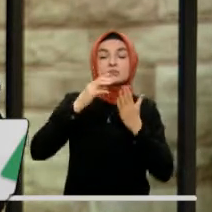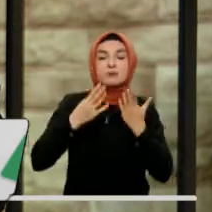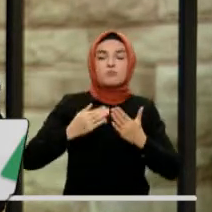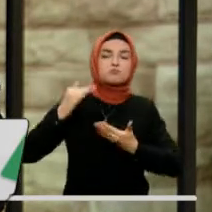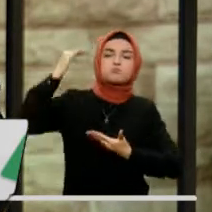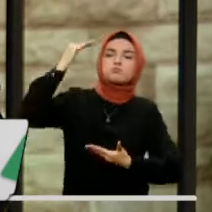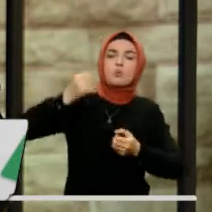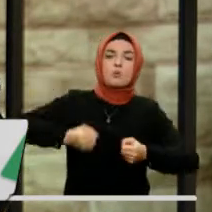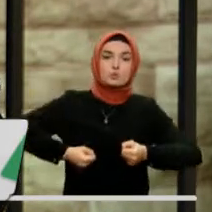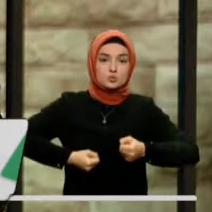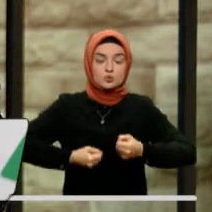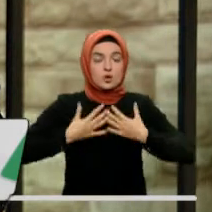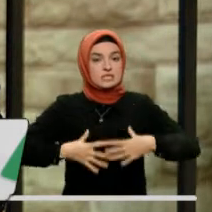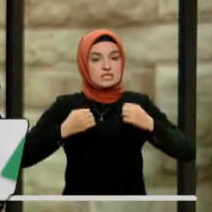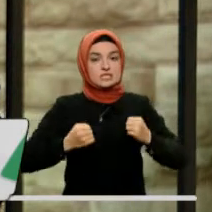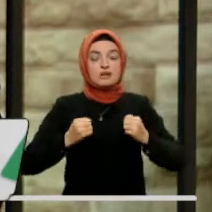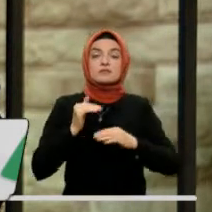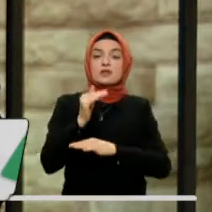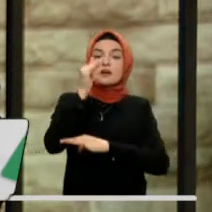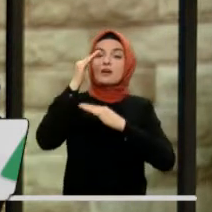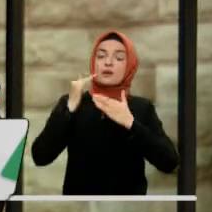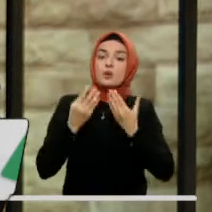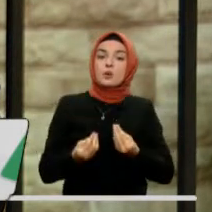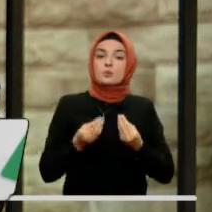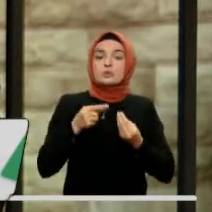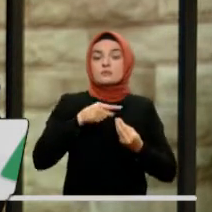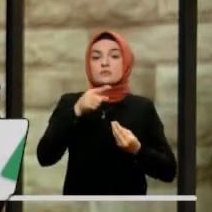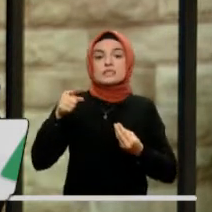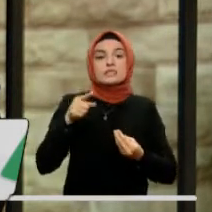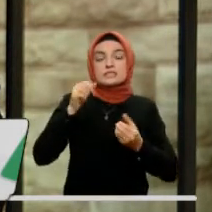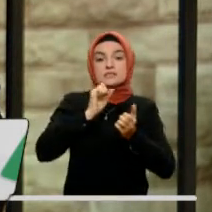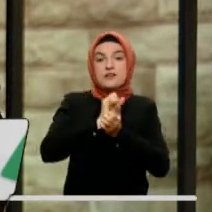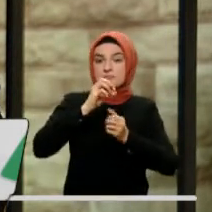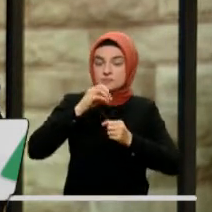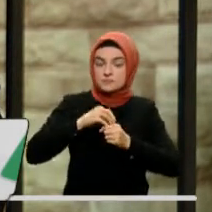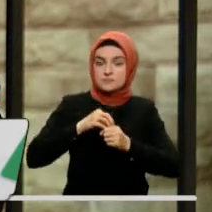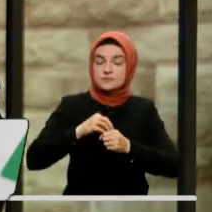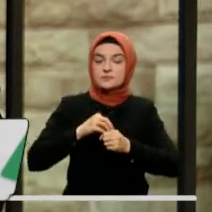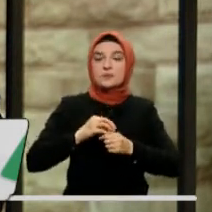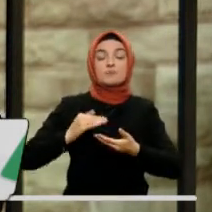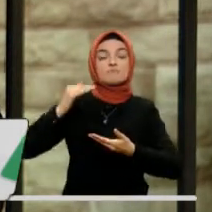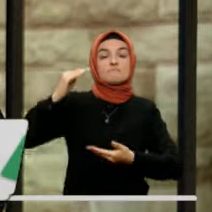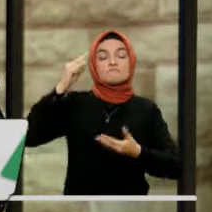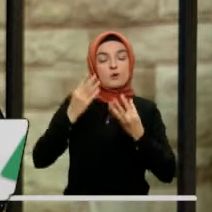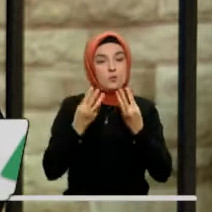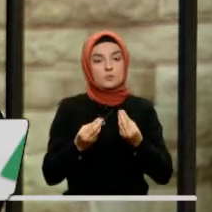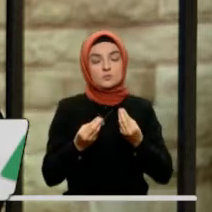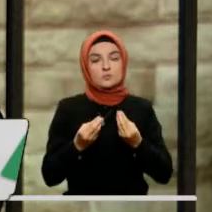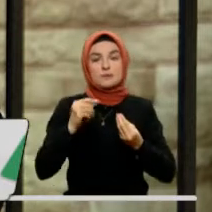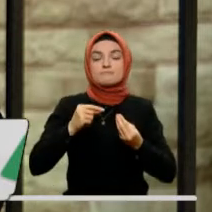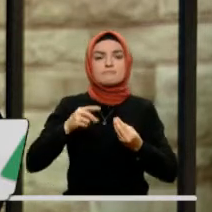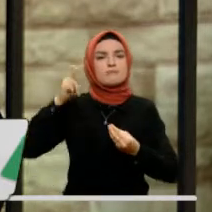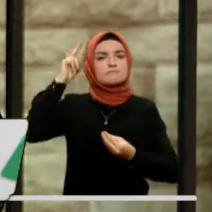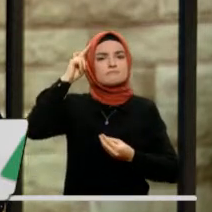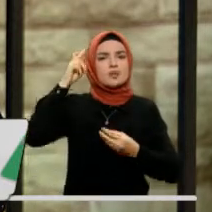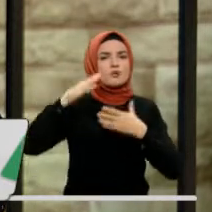oluşumu, sağlıklı bir hayatınızın fiziksel anlamda olması bile yine sizin aile içinizdeki yetişme şeklinize bağlı. Psikolojik yapınız,